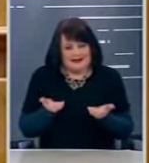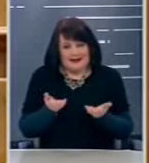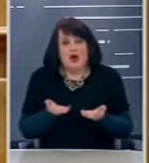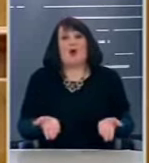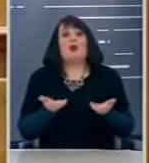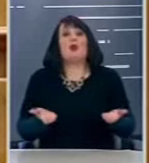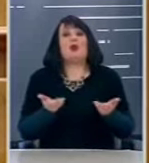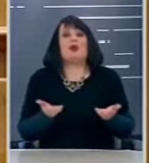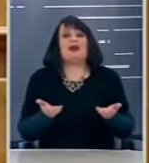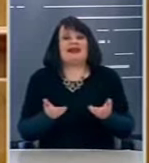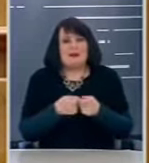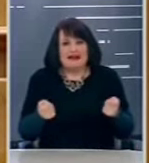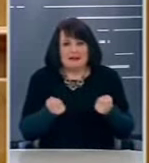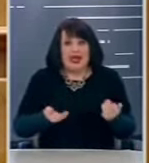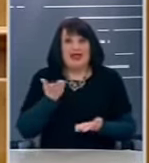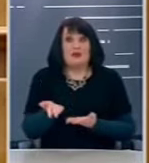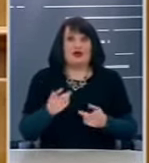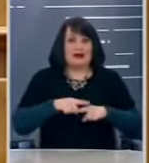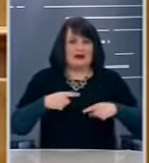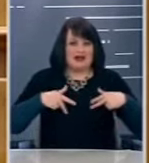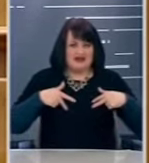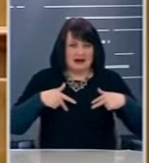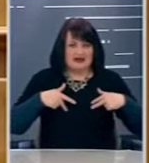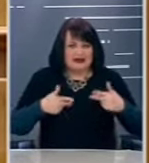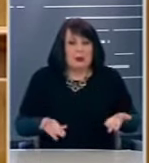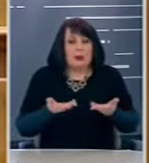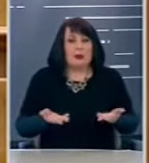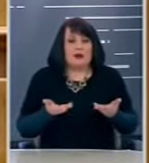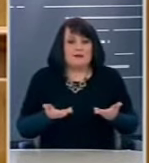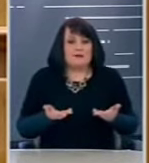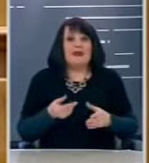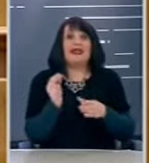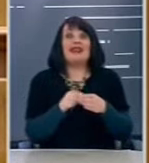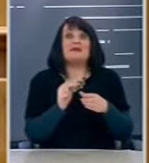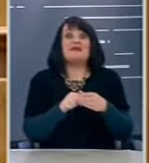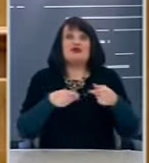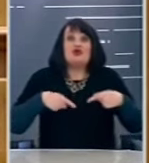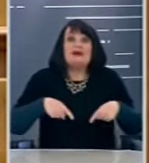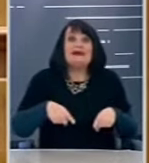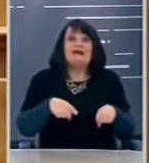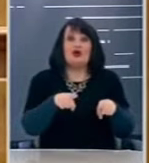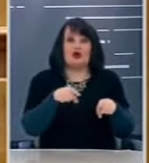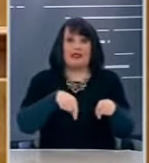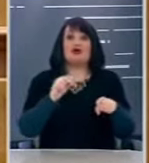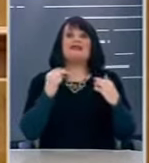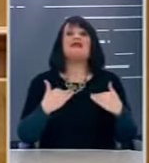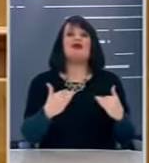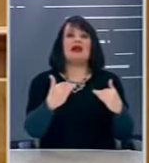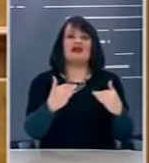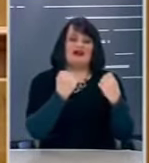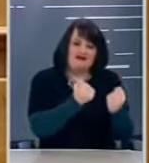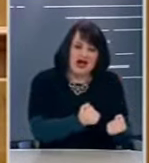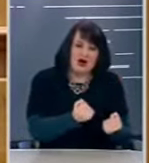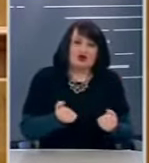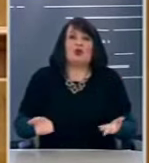από διαρθρωτικές μεταρρυθμίσεις που θα προτείνει η ελληνική κυβέρνηση, θα ψηφιστούν ταυτόχρονα στο Ελληνικό Κοινοβούλιο.